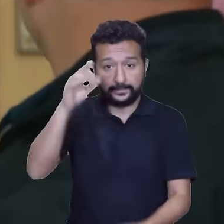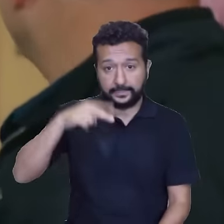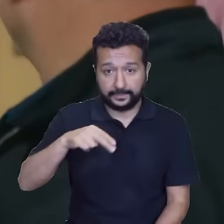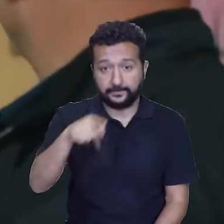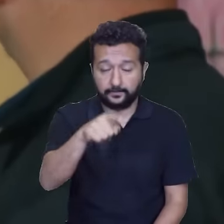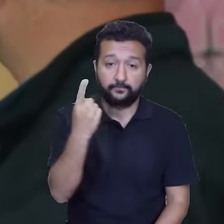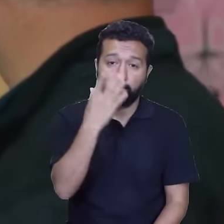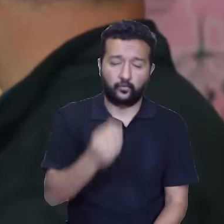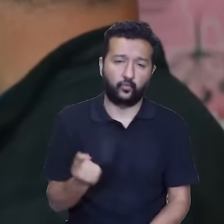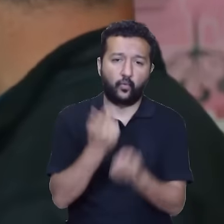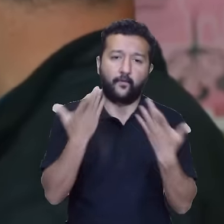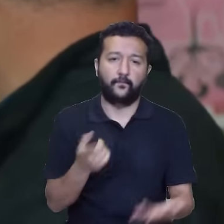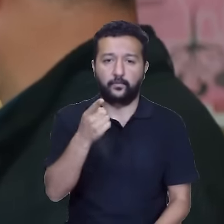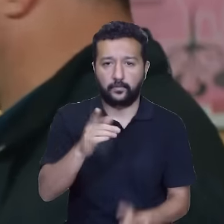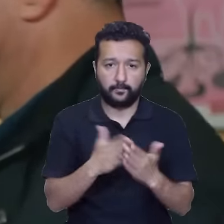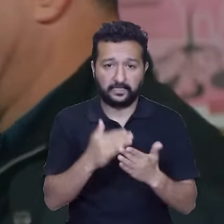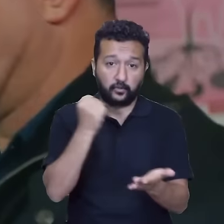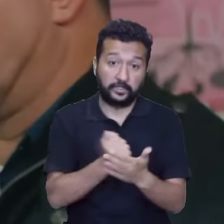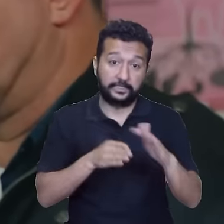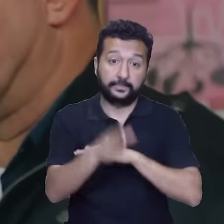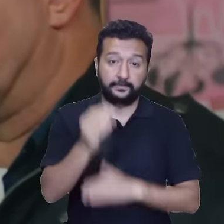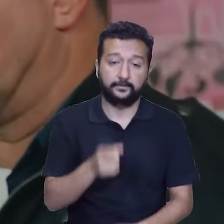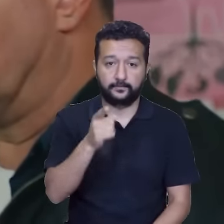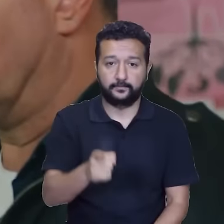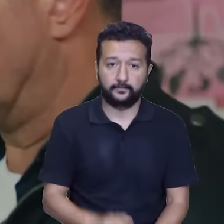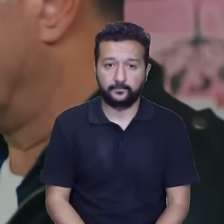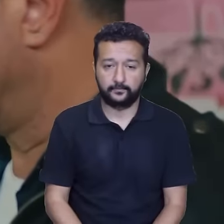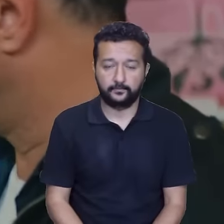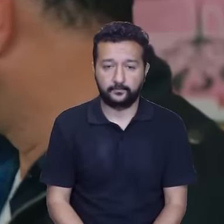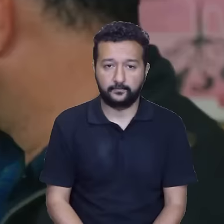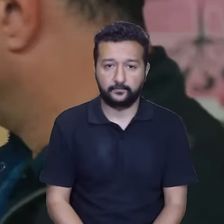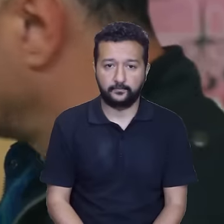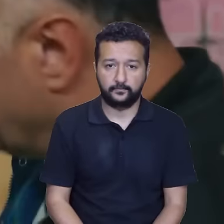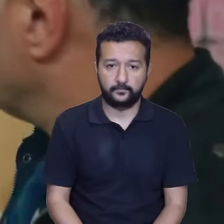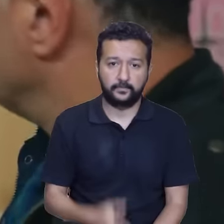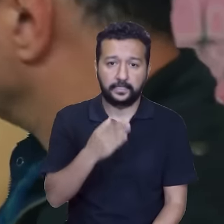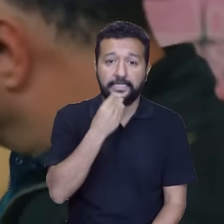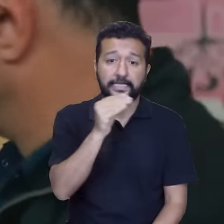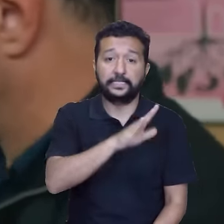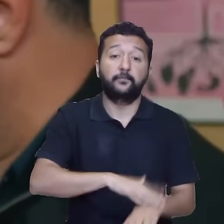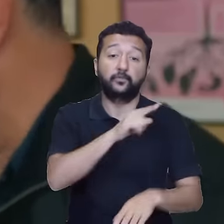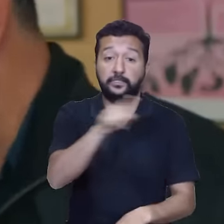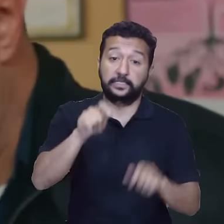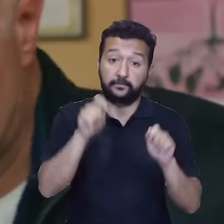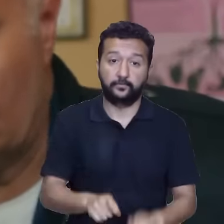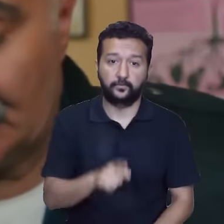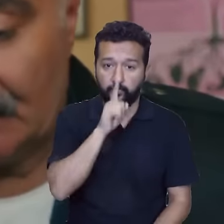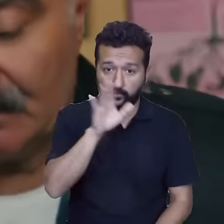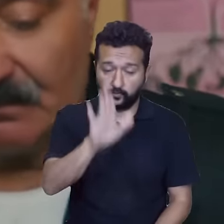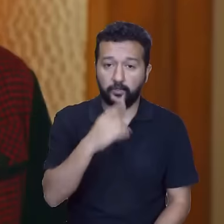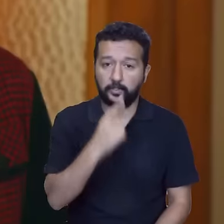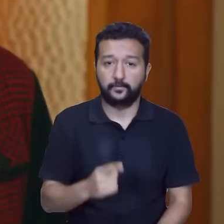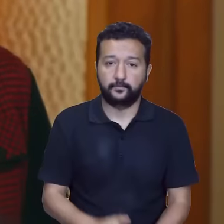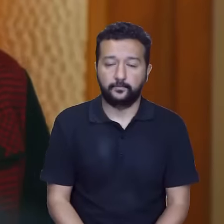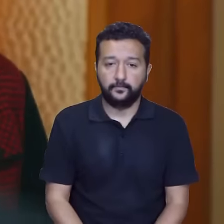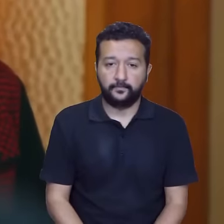geçerken şey oluyor, bir tuhaf hissediyor. Pasaportla geçeceğiz sanki. Söylenerek Şener'i susturdu. Gençler yapmıyor bunu, siz yapıyorsunuz.